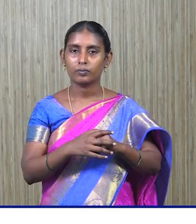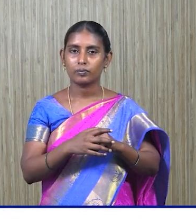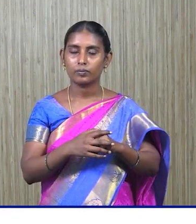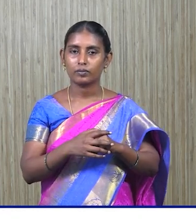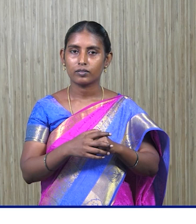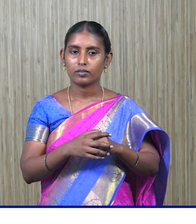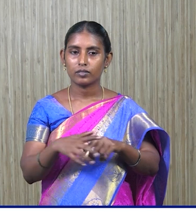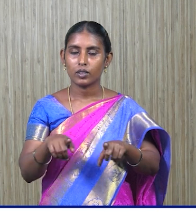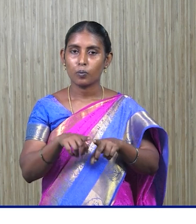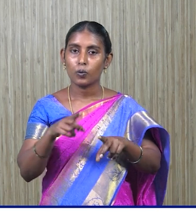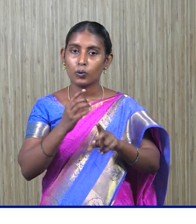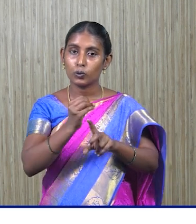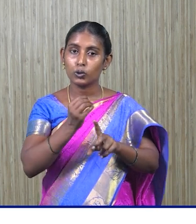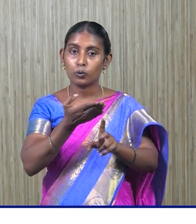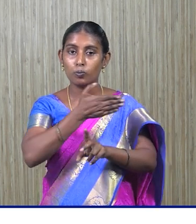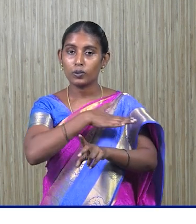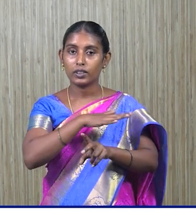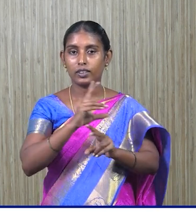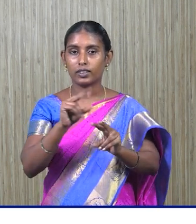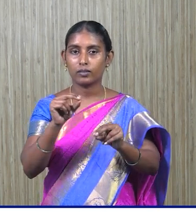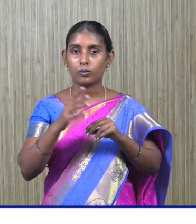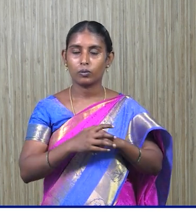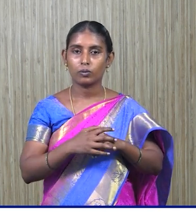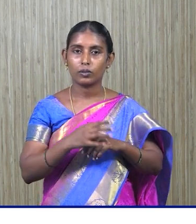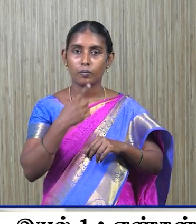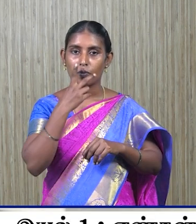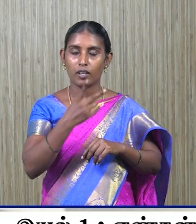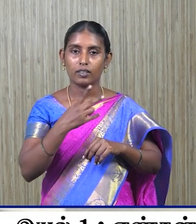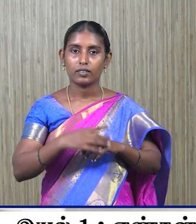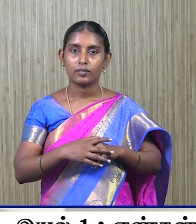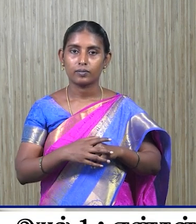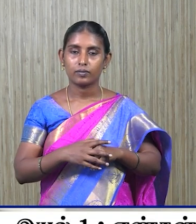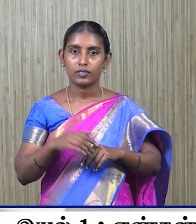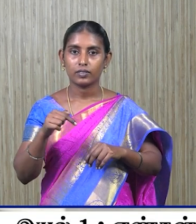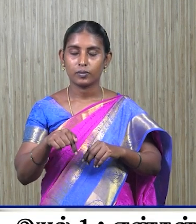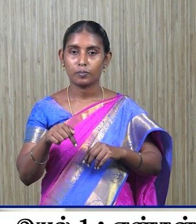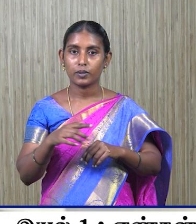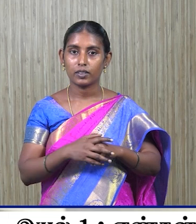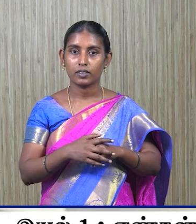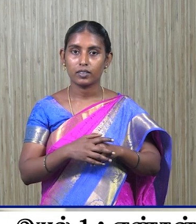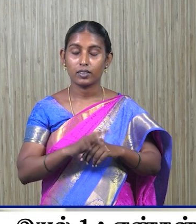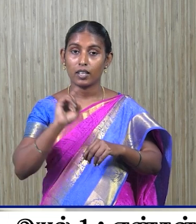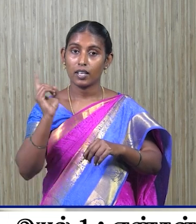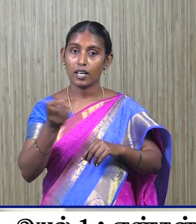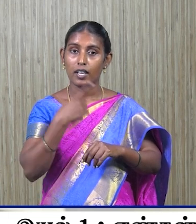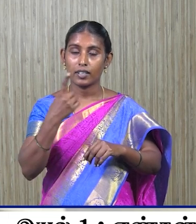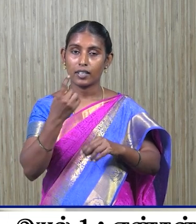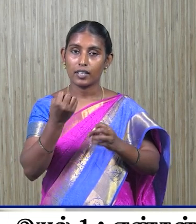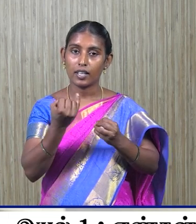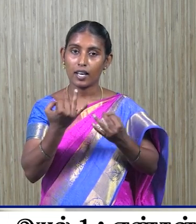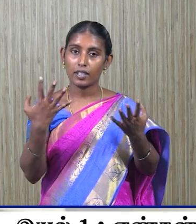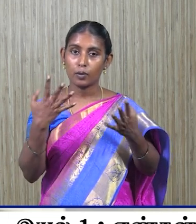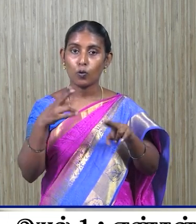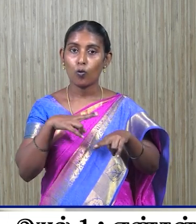அப்போ பூஜ்ஜியத்திற்கு முன்னி இல்லைங்கிற ஒரு விஷயத்தை நம்ம இங்கே பார்க்க வேண்டியிருக்கு. சரி, இப்போ எல்லா இயலன்களையும் நம்ம முழு எண்கள்